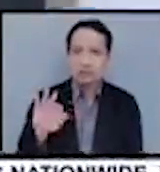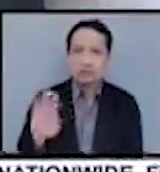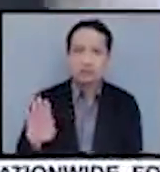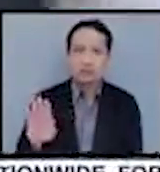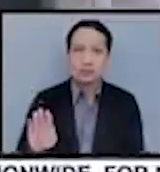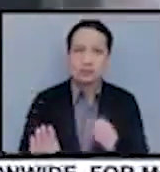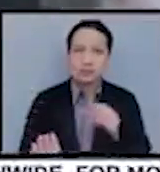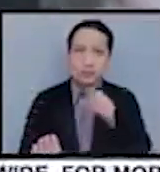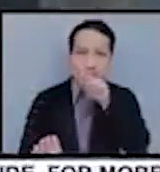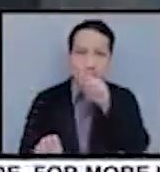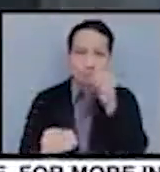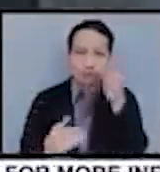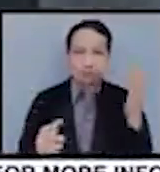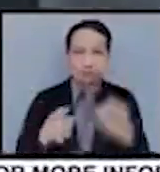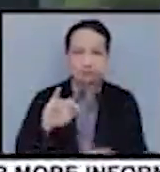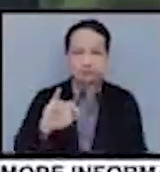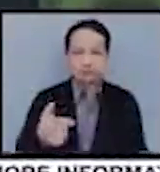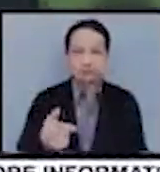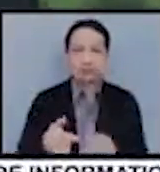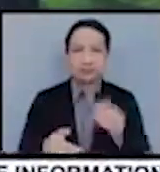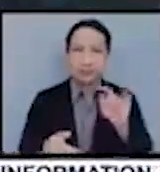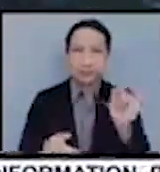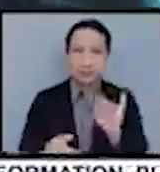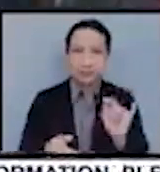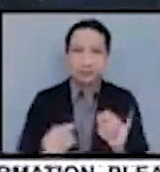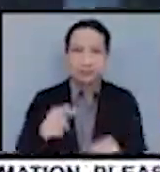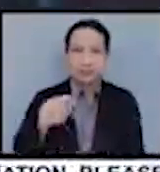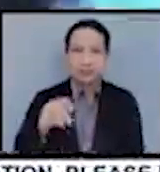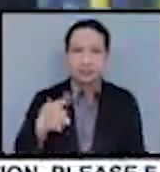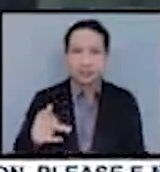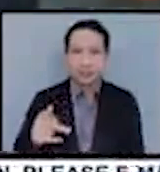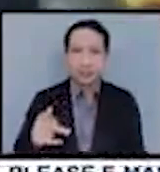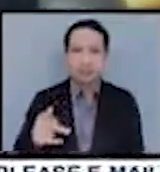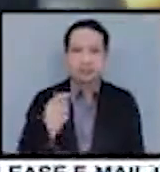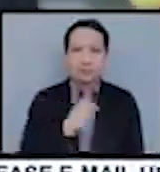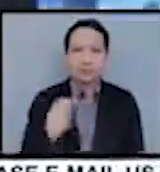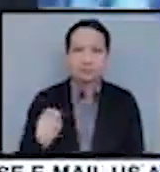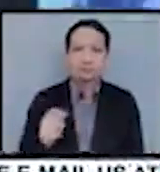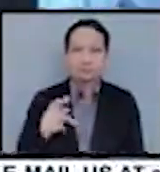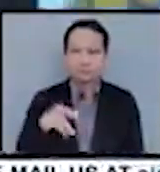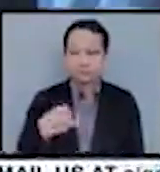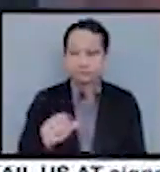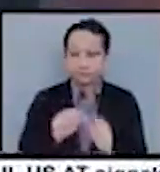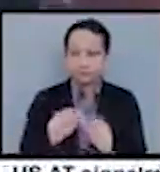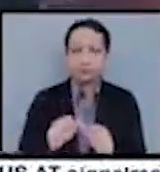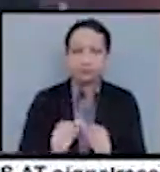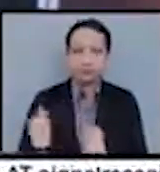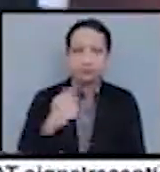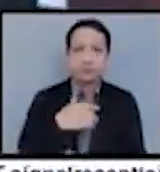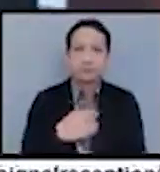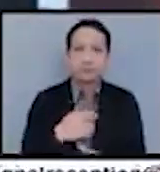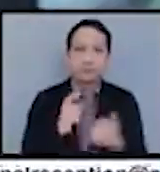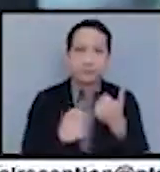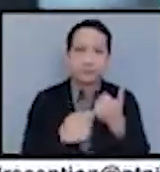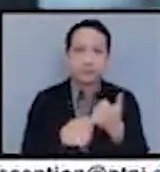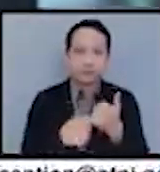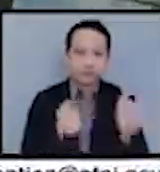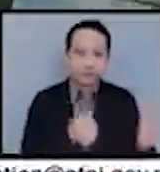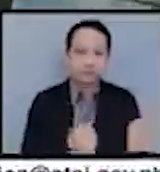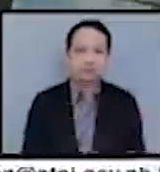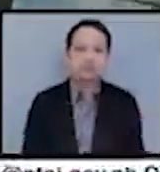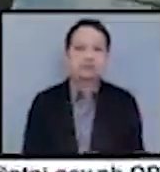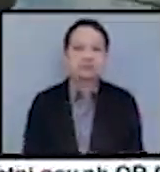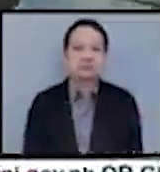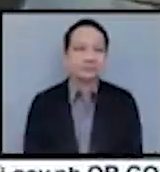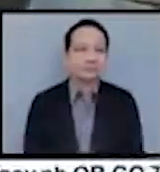Twitter, Instagram, YouTube, and TikTok po. Tanya Percil Official. Please like and subscribe and follow po. Yan. Maraming